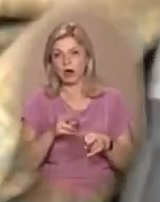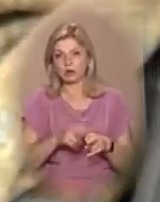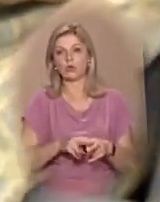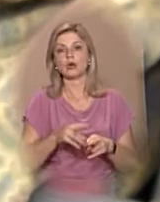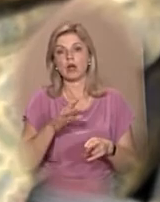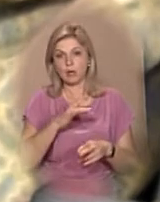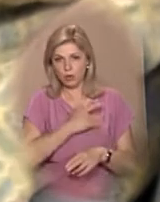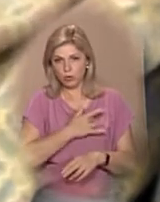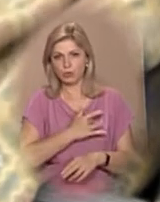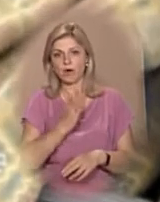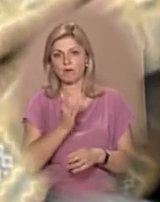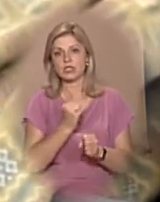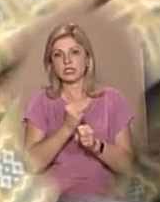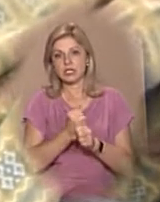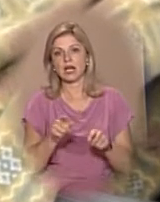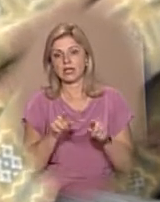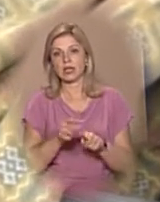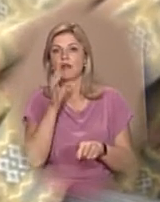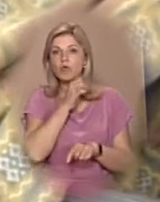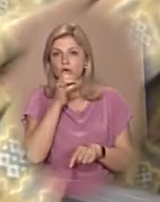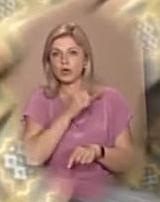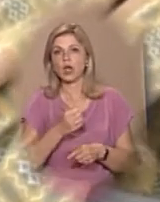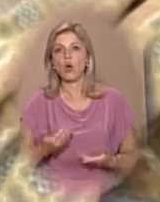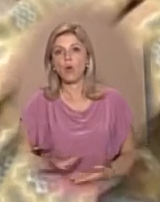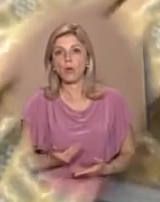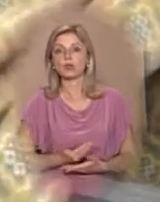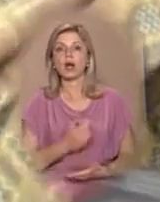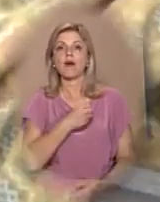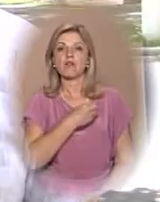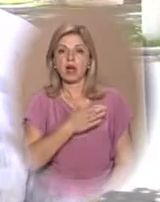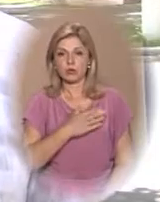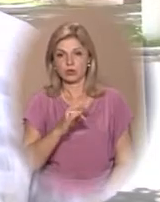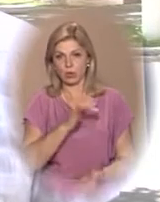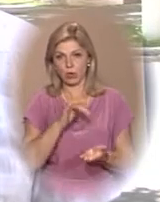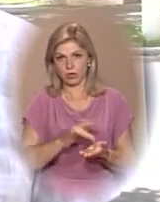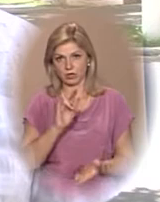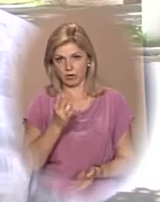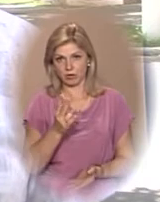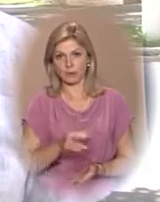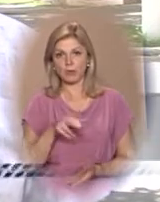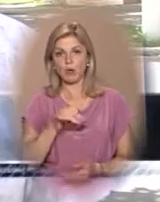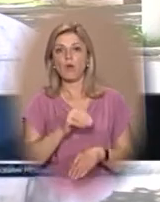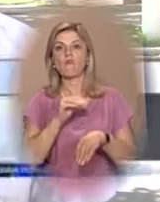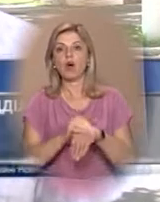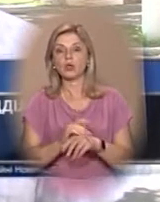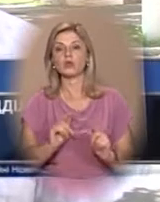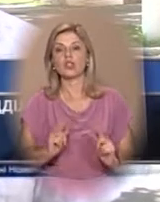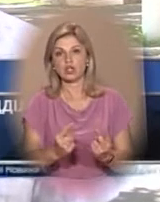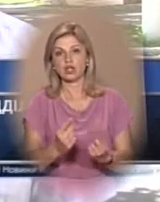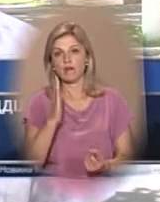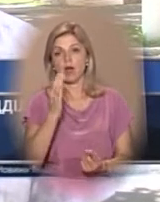обґрунтовано підозрюються у скоєнні низки крадіжок майна комунальної власності міста Миколаєва. По факту задержання в машині було